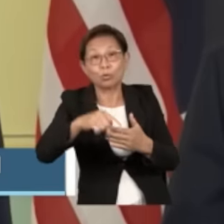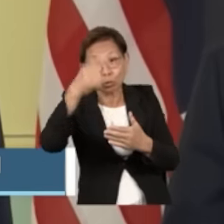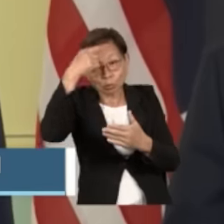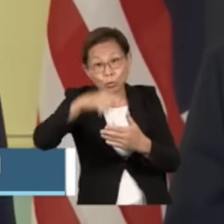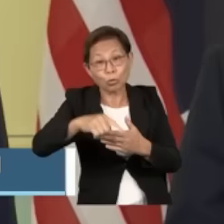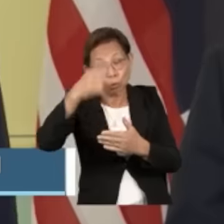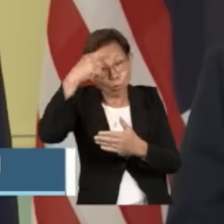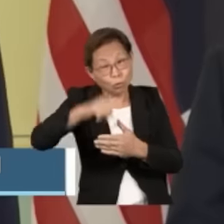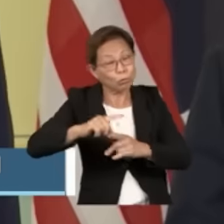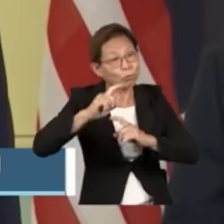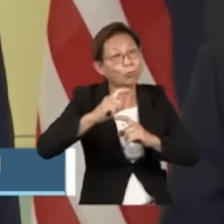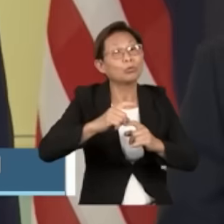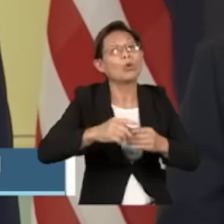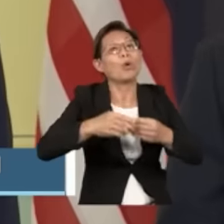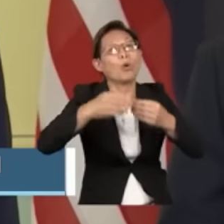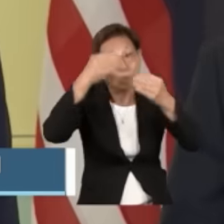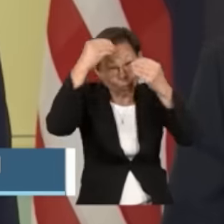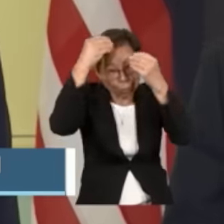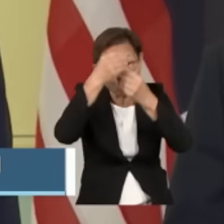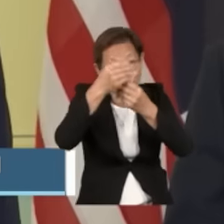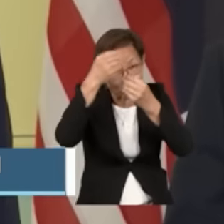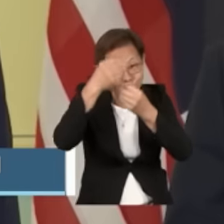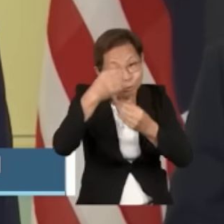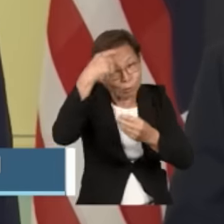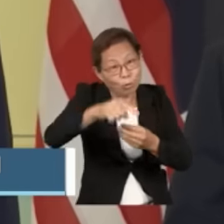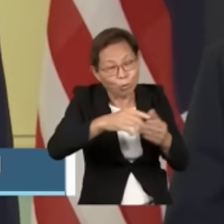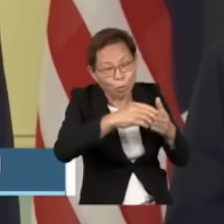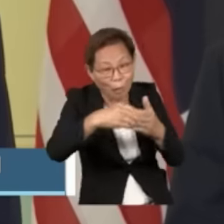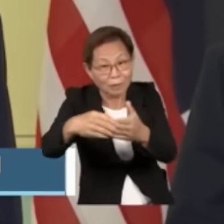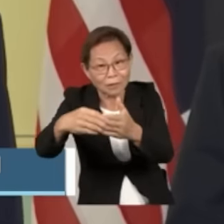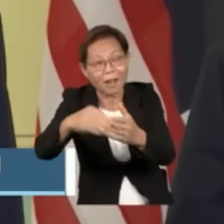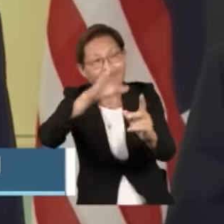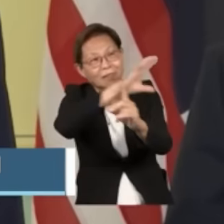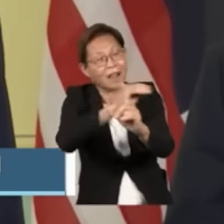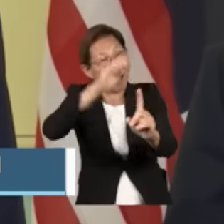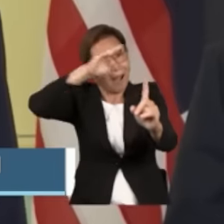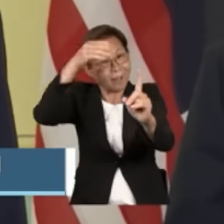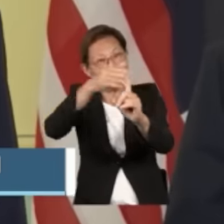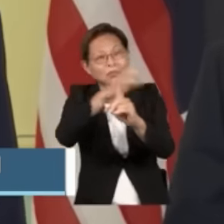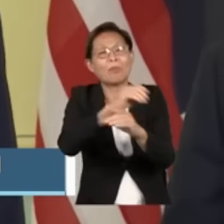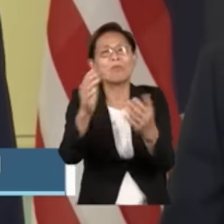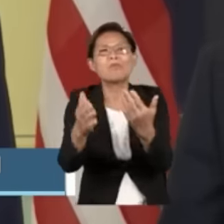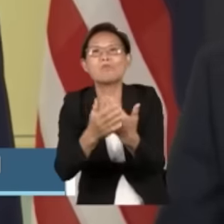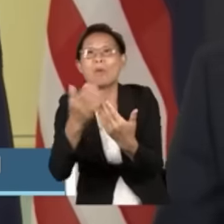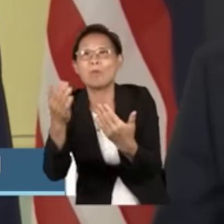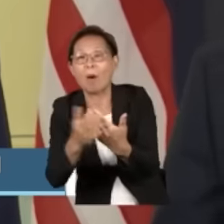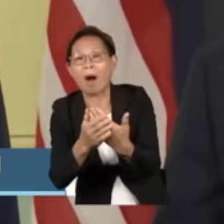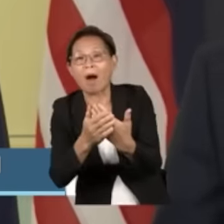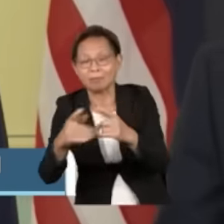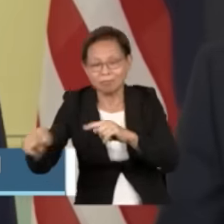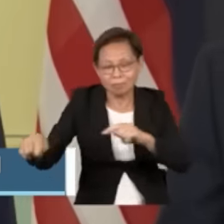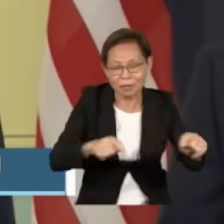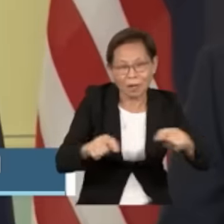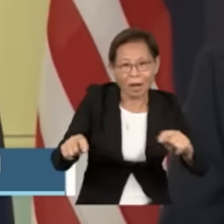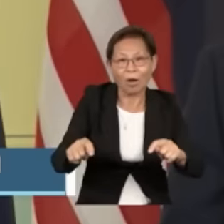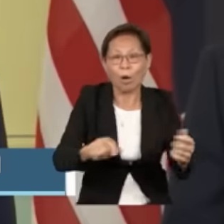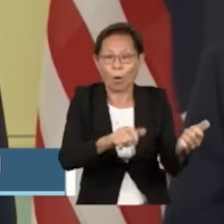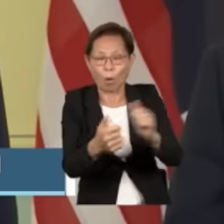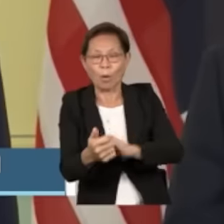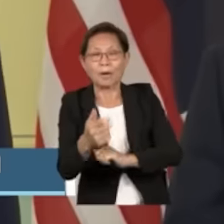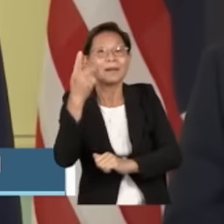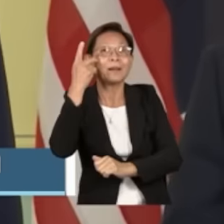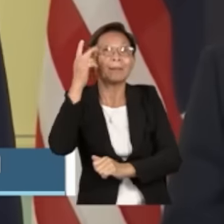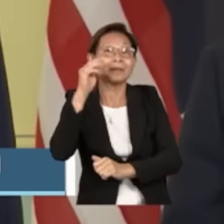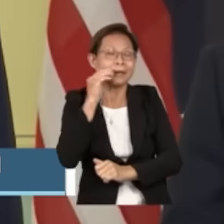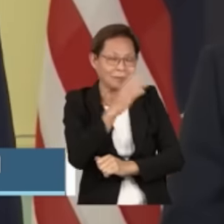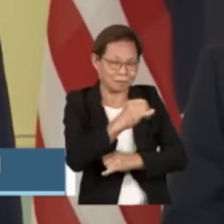panduan yang jelas hala tuju dan memudahkan tindakan oleh kementerian-kementerian